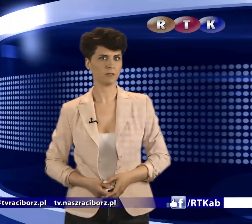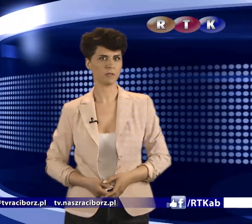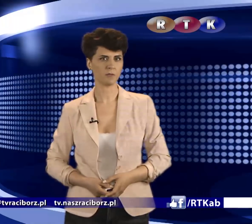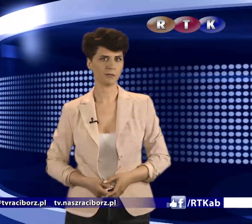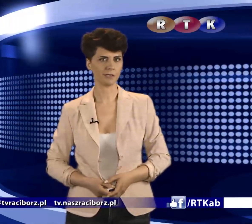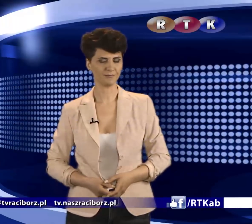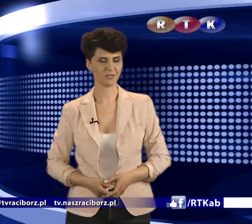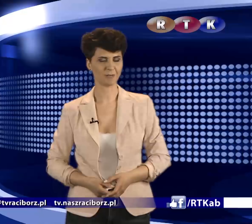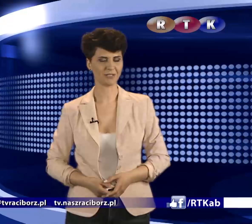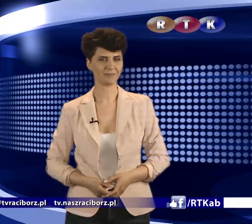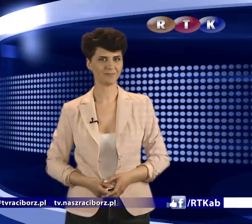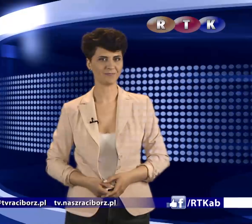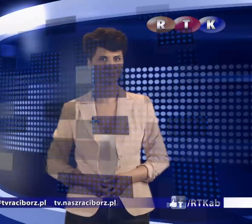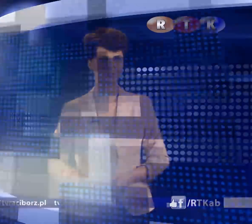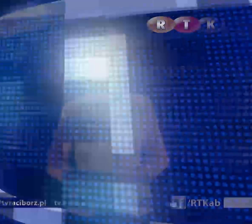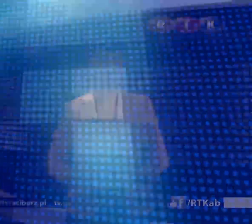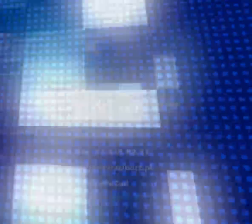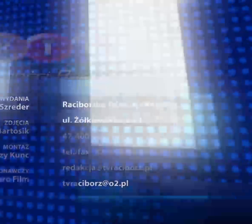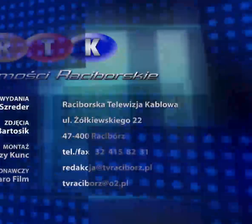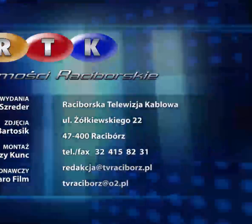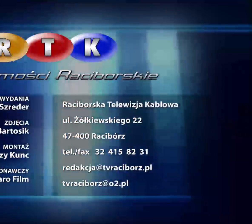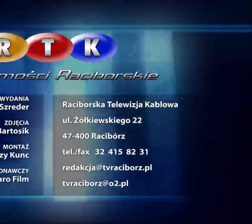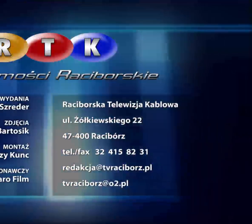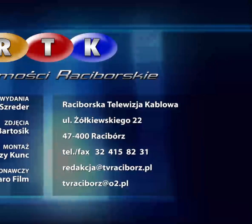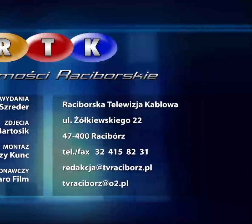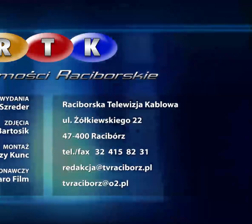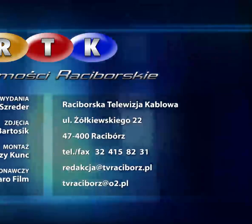my widzimy się w piątek. Do zobaczenia.